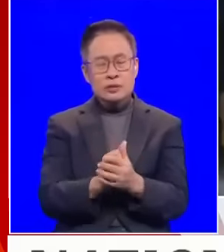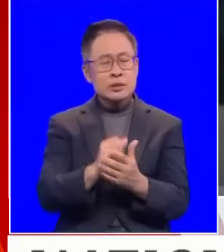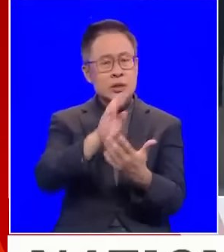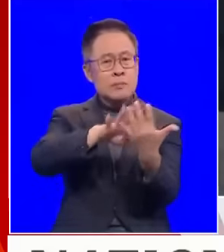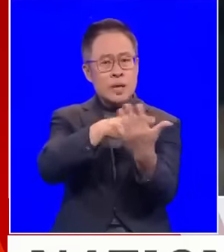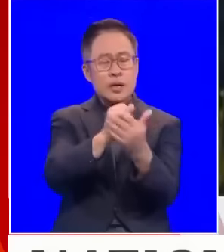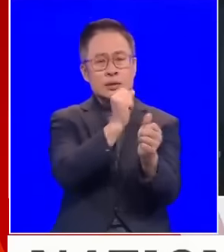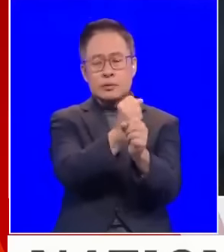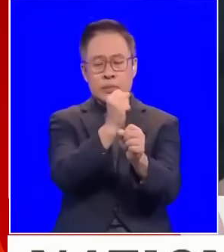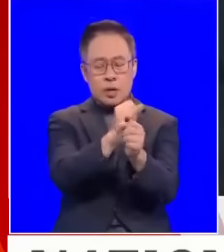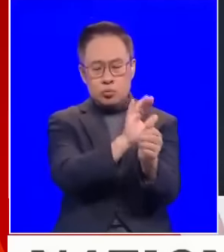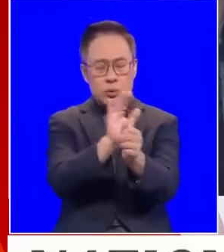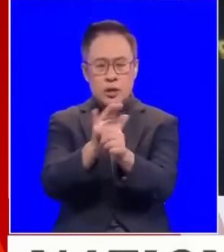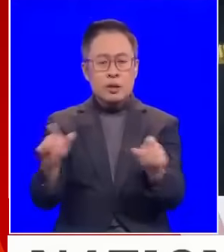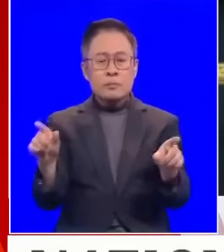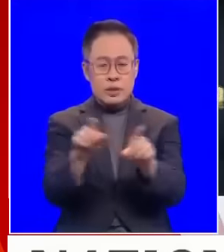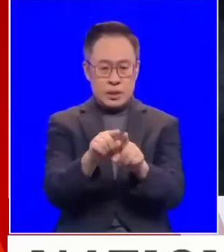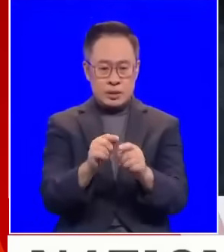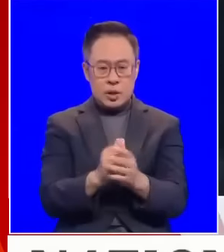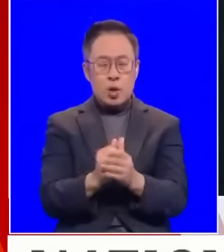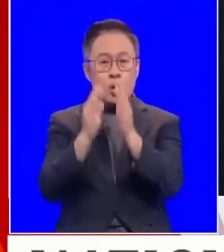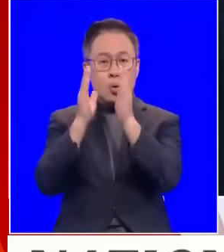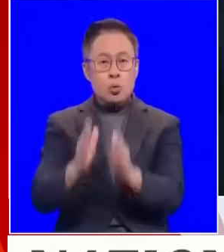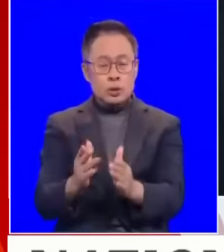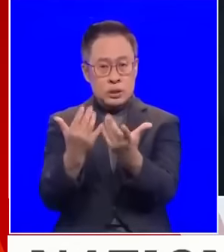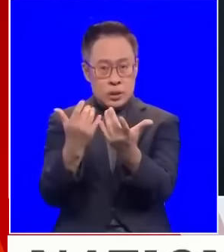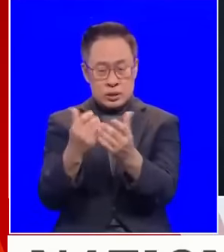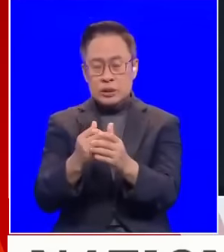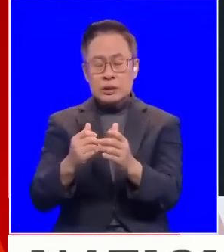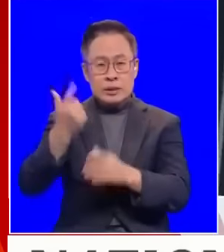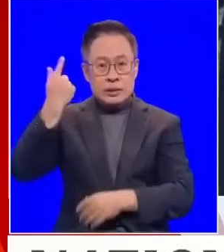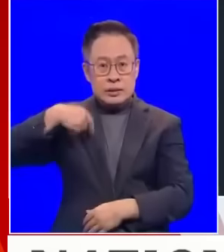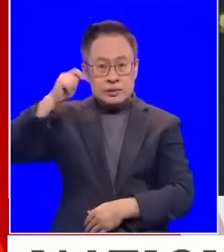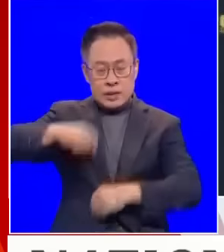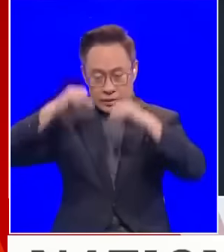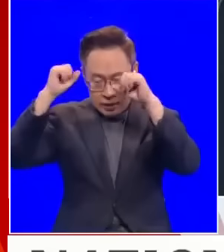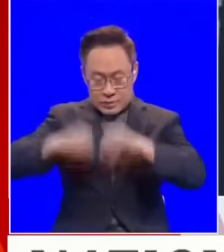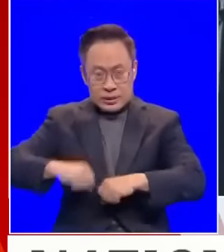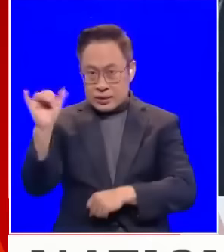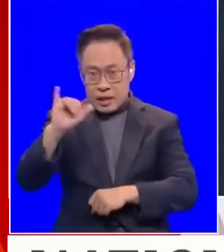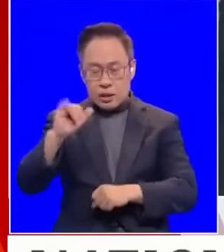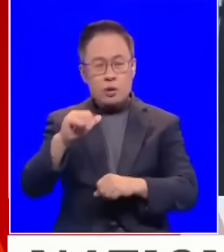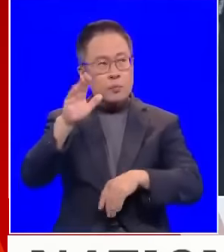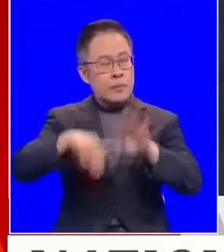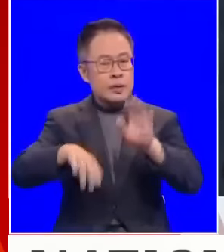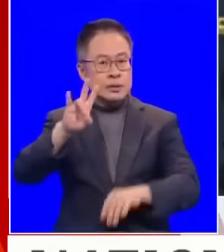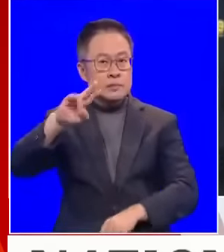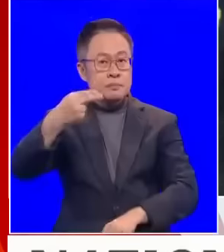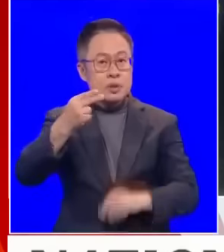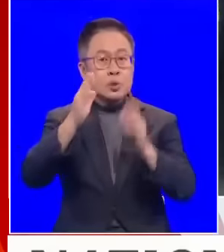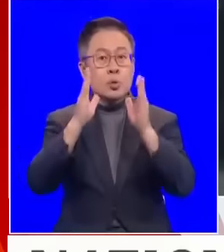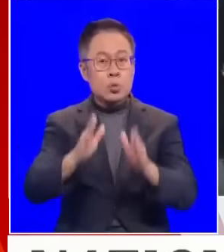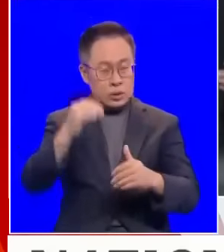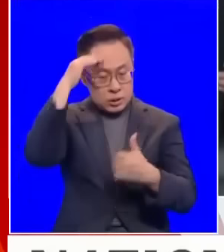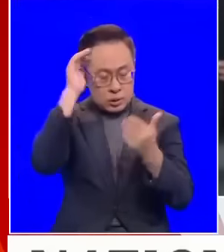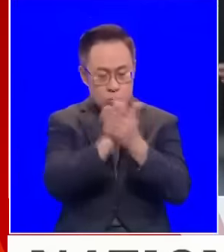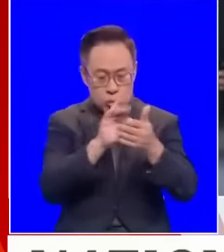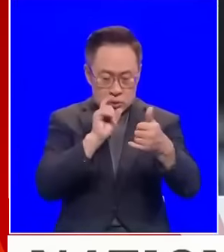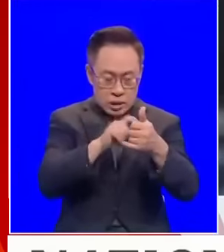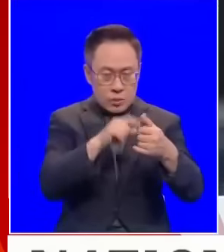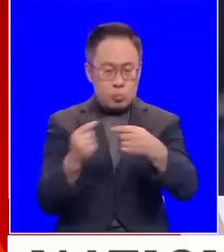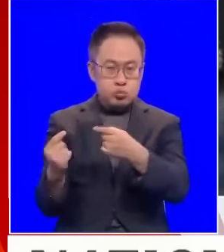ทำอย่างไรไม่ให้ผู้ต้องขังระหว่างการสอบสวนที่มีประมาณ 70,000 คนไปอยู่รวมกับผู้ต้องขังเด็ดขาดซึ่ง